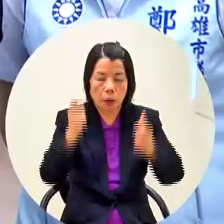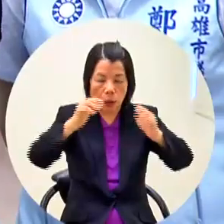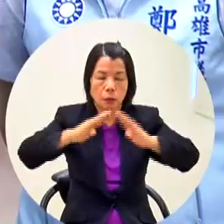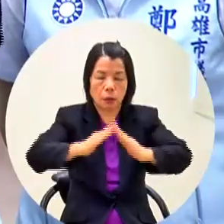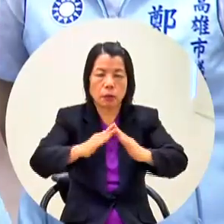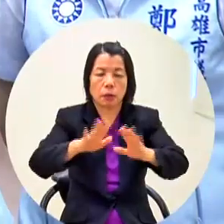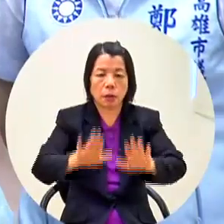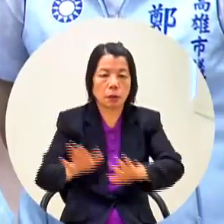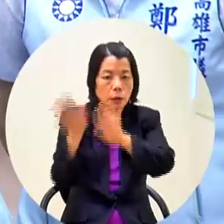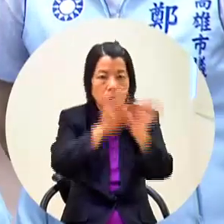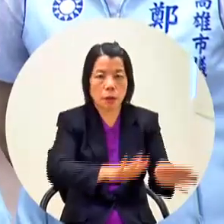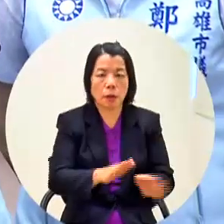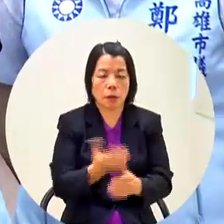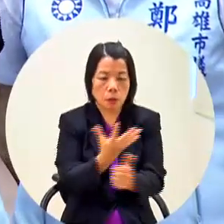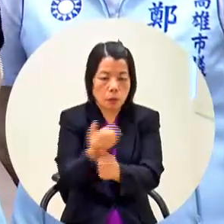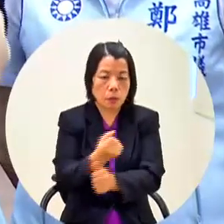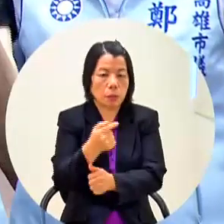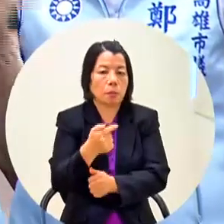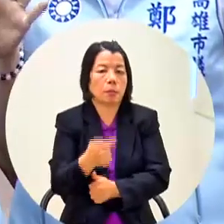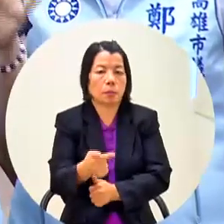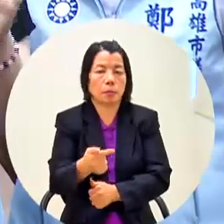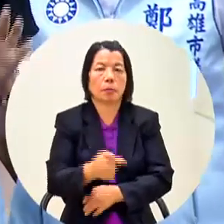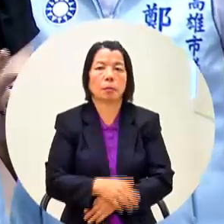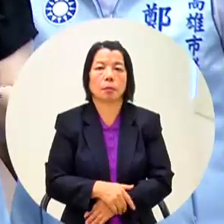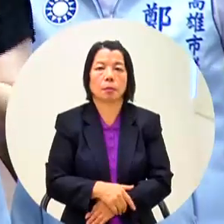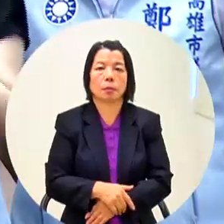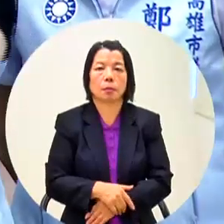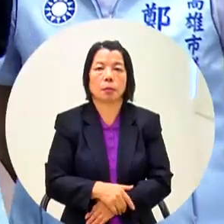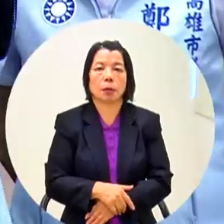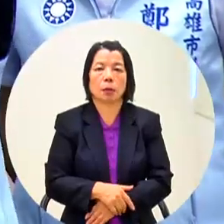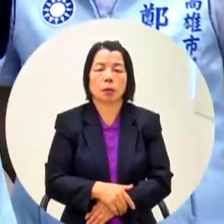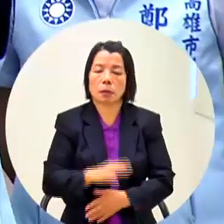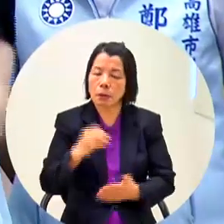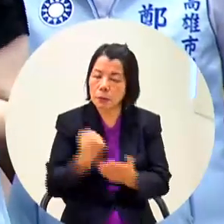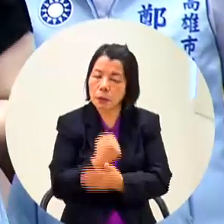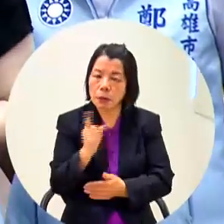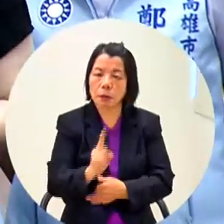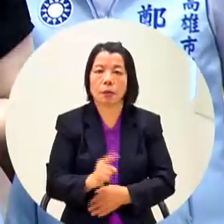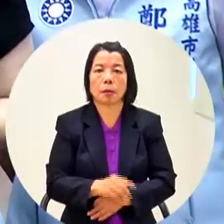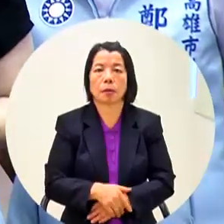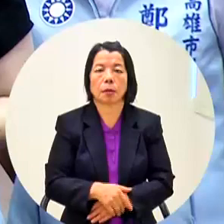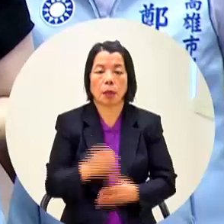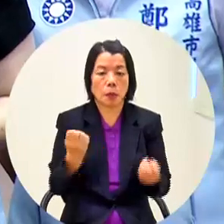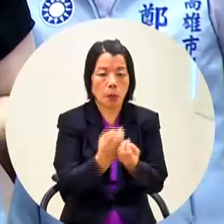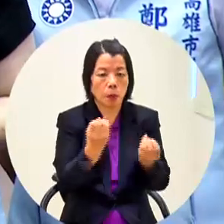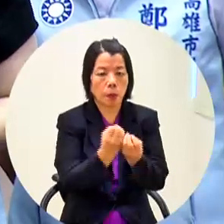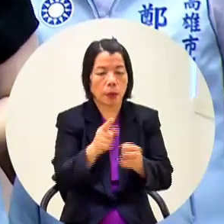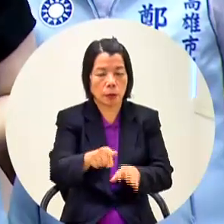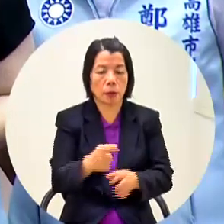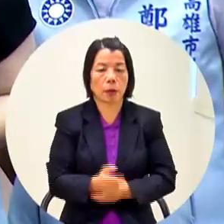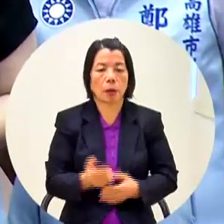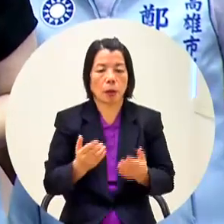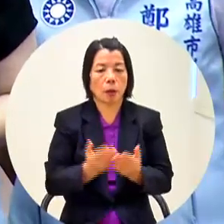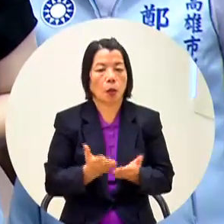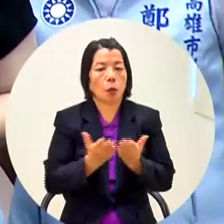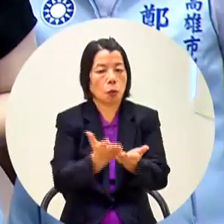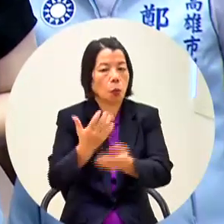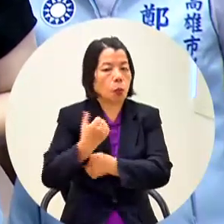前的状况控制得很好，但是很遗憾的，在发生的这个敦睦舰队之